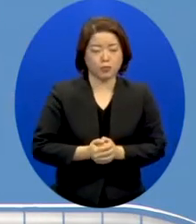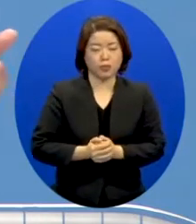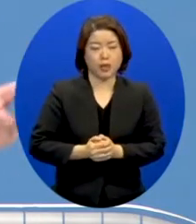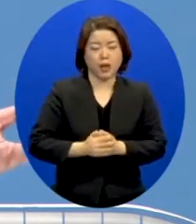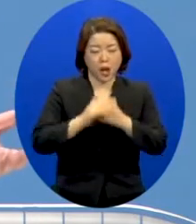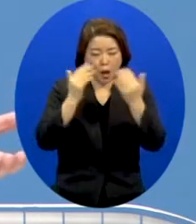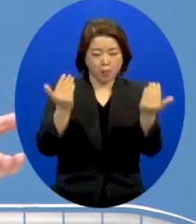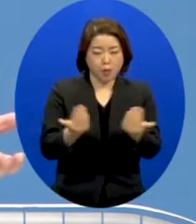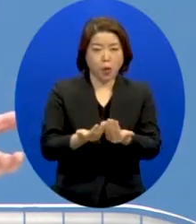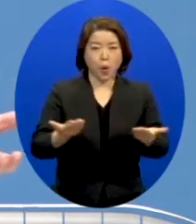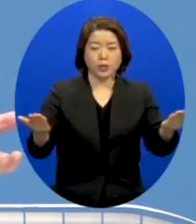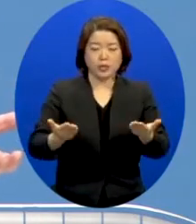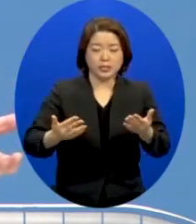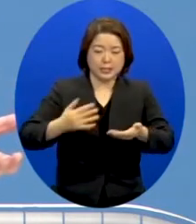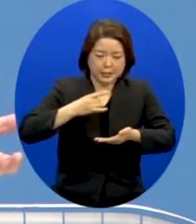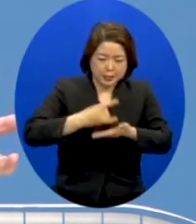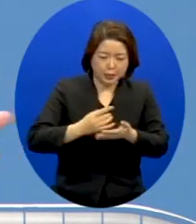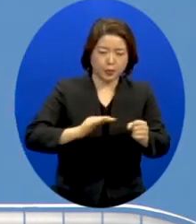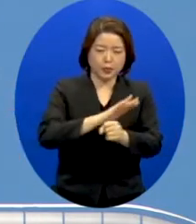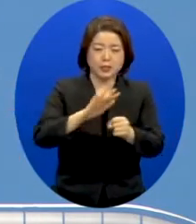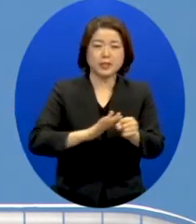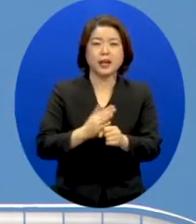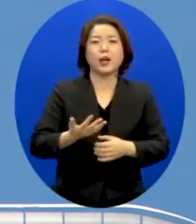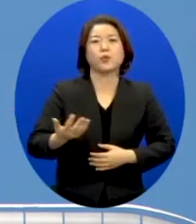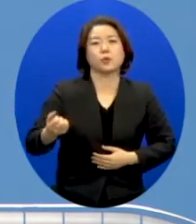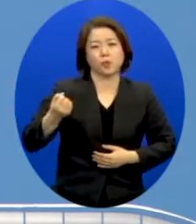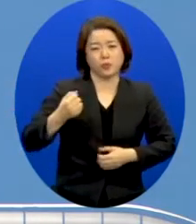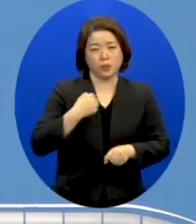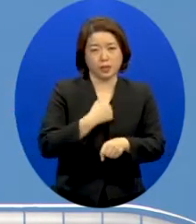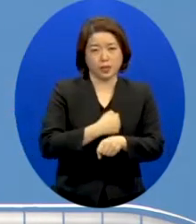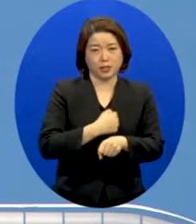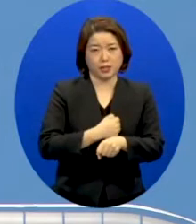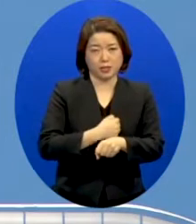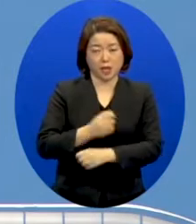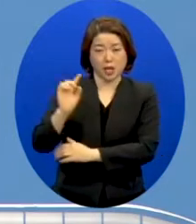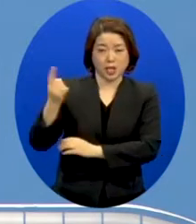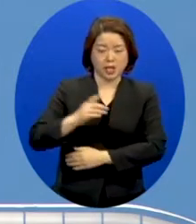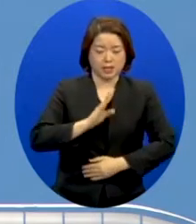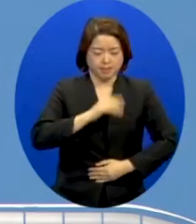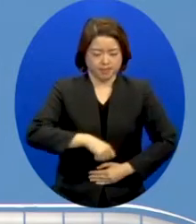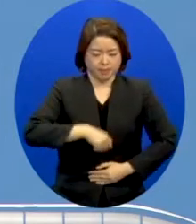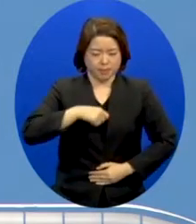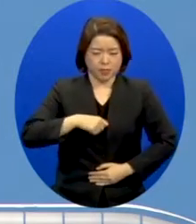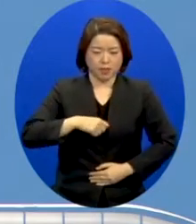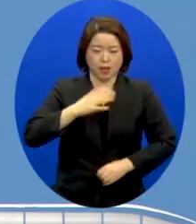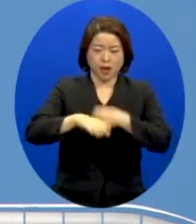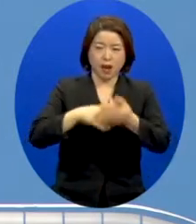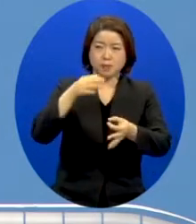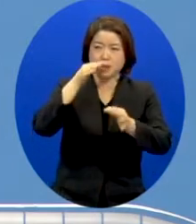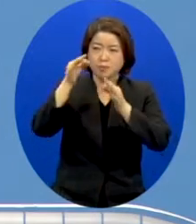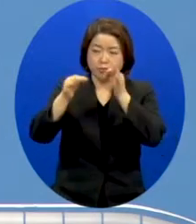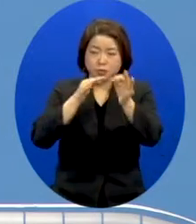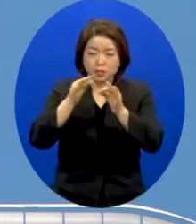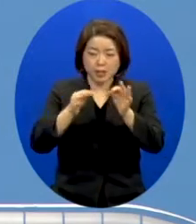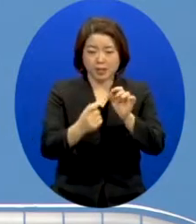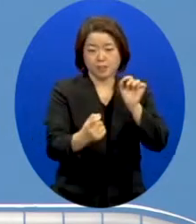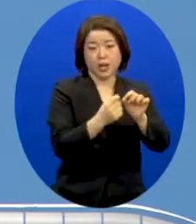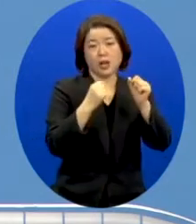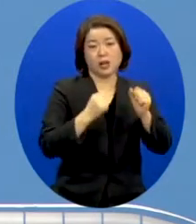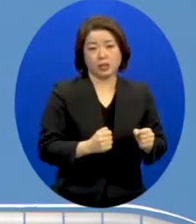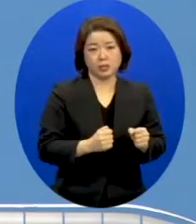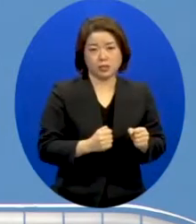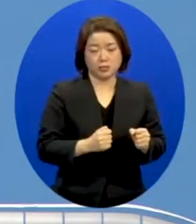의로움과 사랑으로 행해야 해주셨고 다윗이 진심으로 하나님을 부를 때 가까이 계셨고 하나님을 경우에 할 때